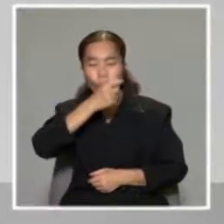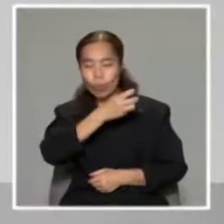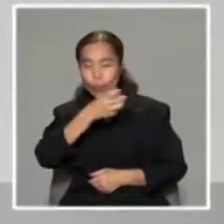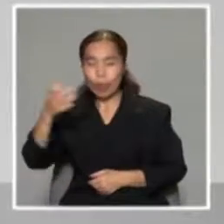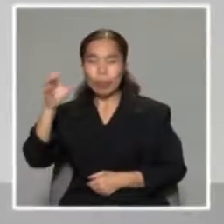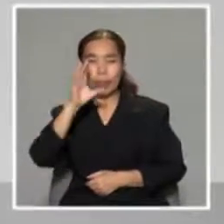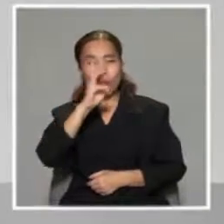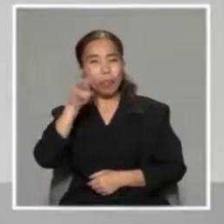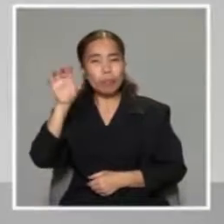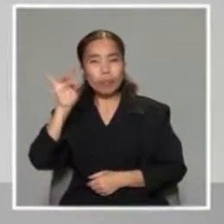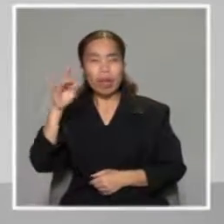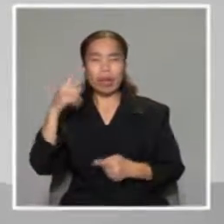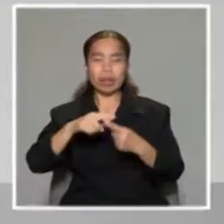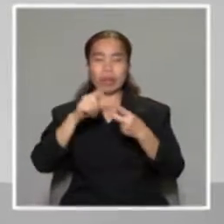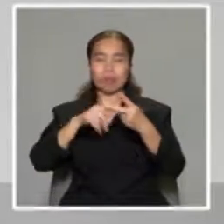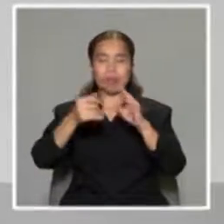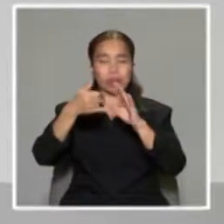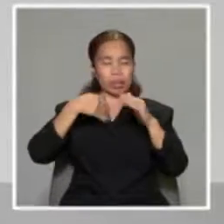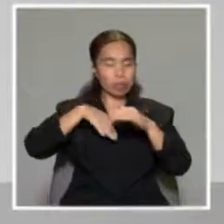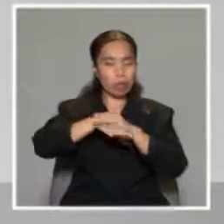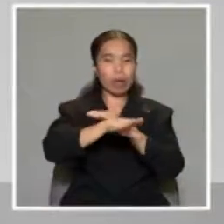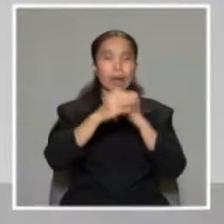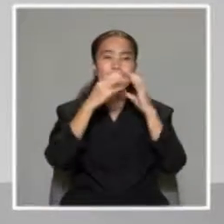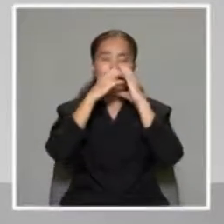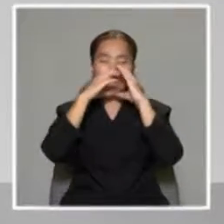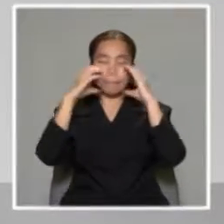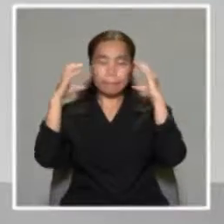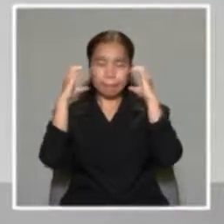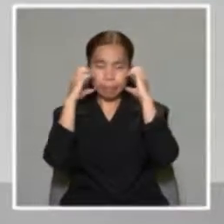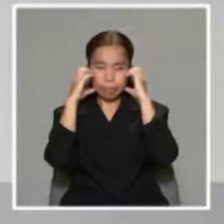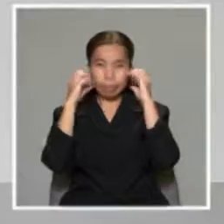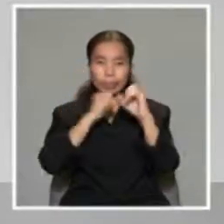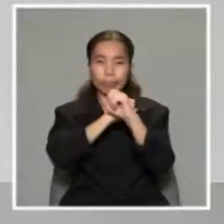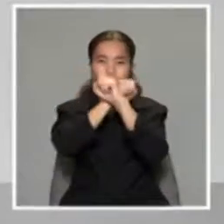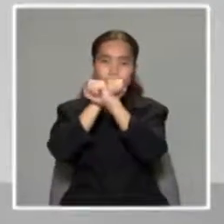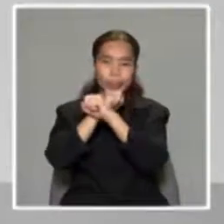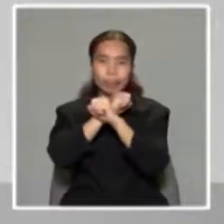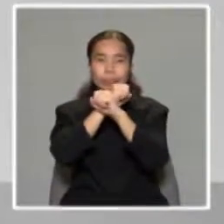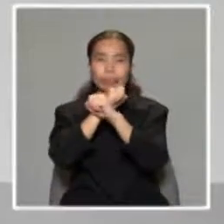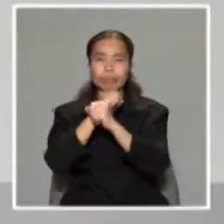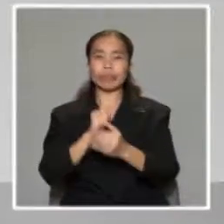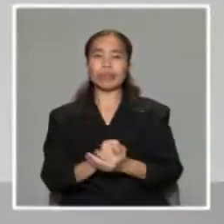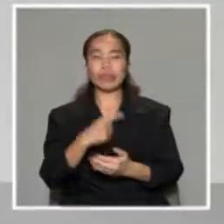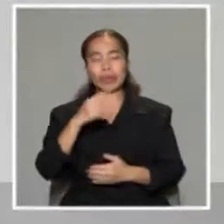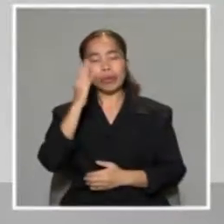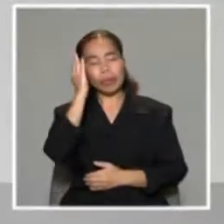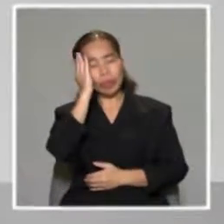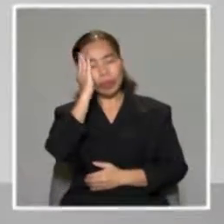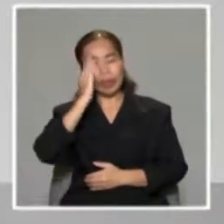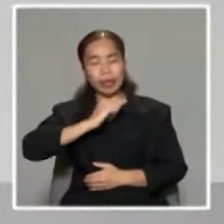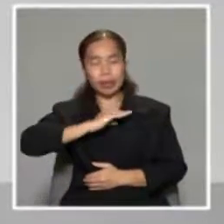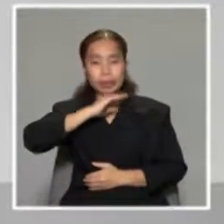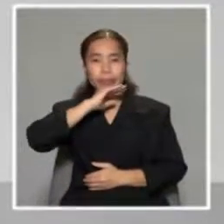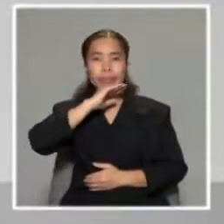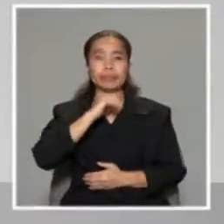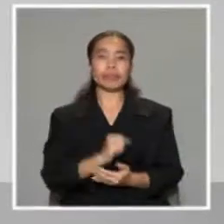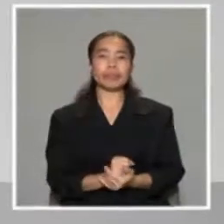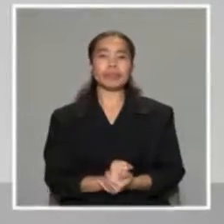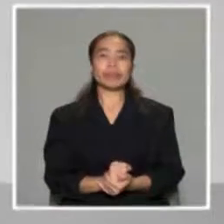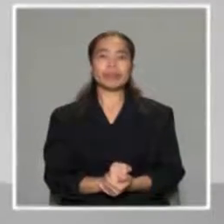ที่ที่มีหมอกควันใช้หน้ากากปิดปากและจมูกเพื่อให้การกรองดีขึ้นและพักผ่อนให้เพียงพ